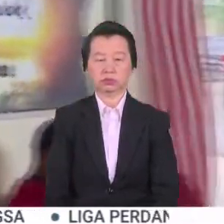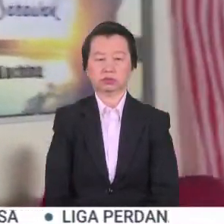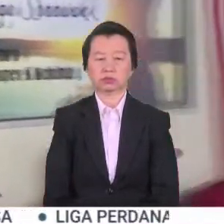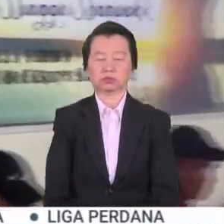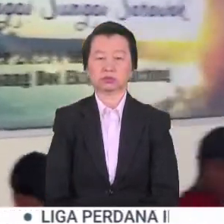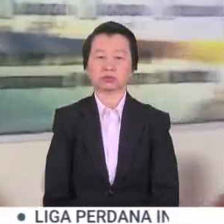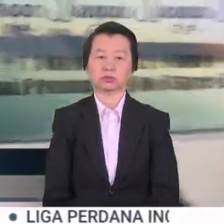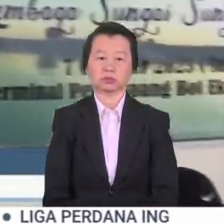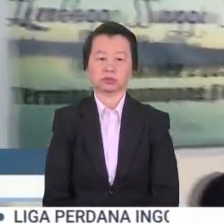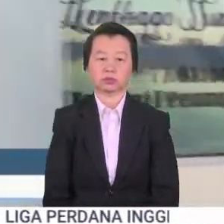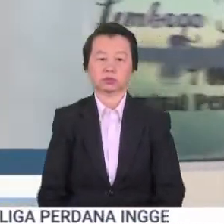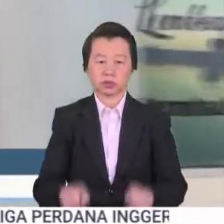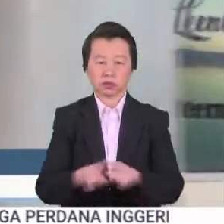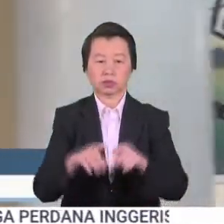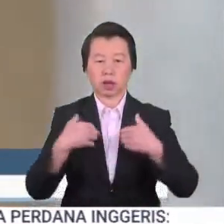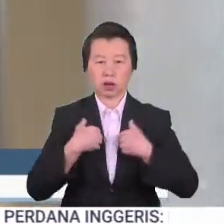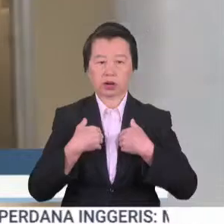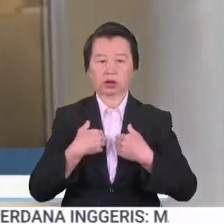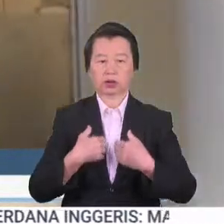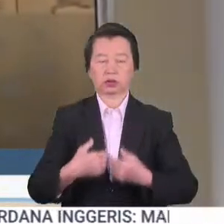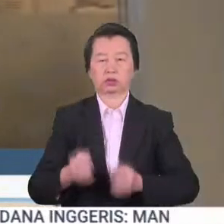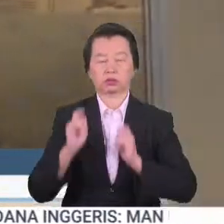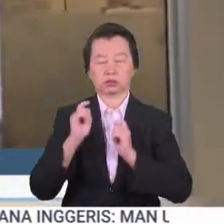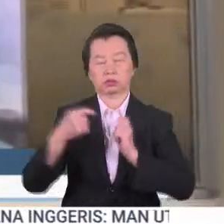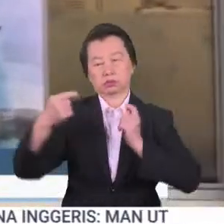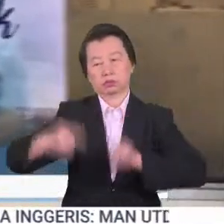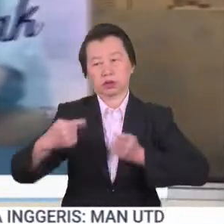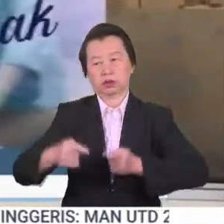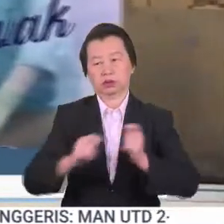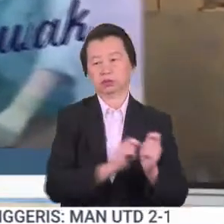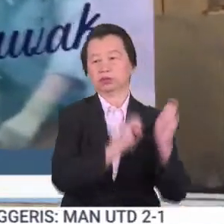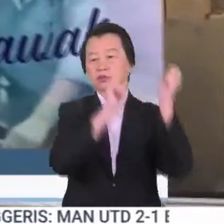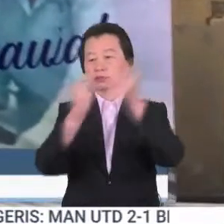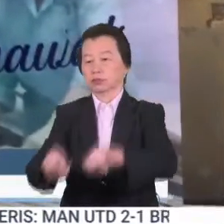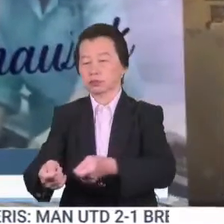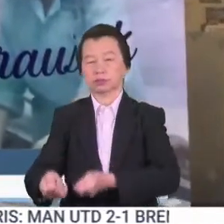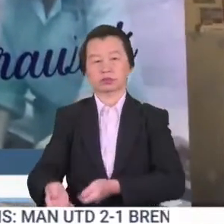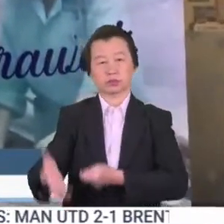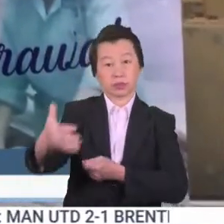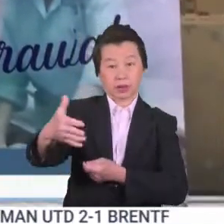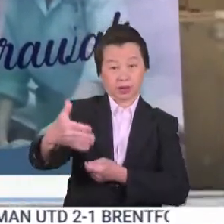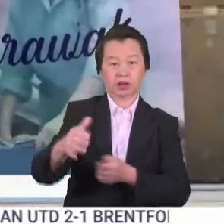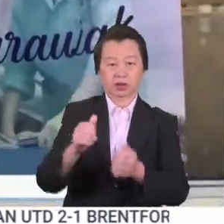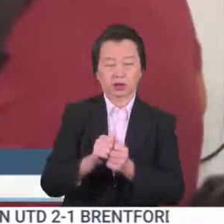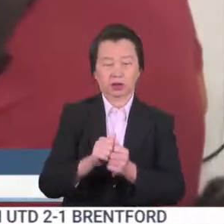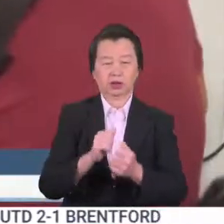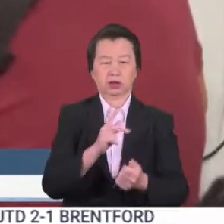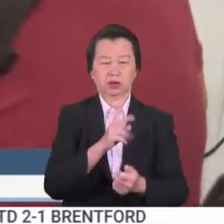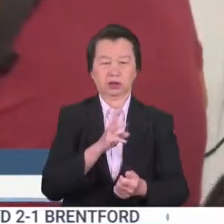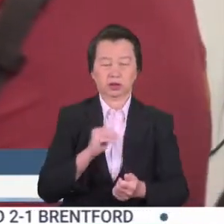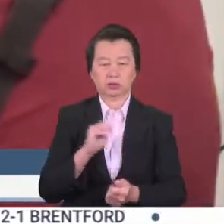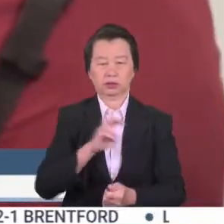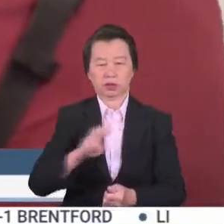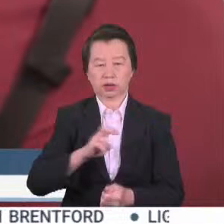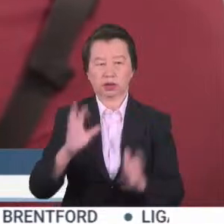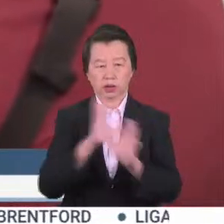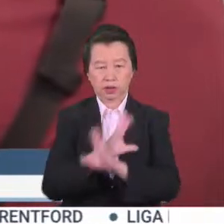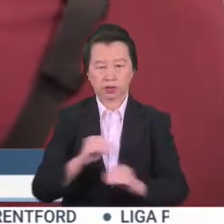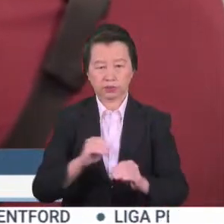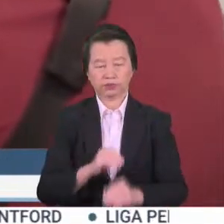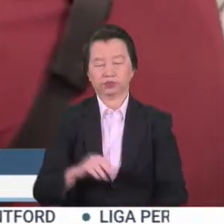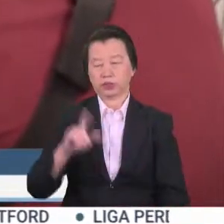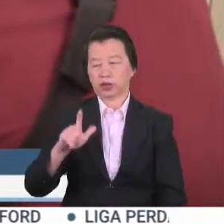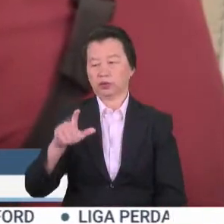semalam turut diadakan ialah pertandingan memancing di kalangan kakitangan lss dan kementerian pengangkutan Sarawak pengerusi